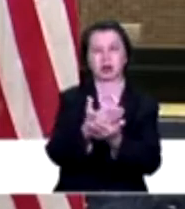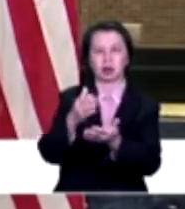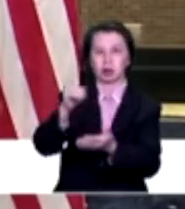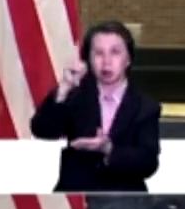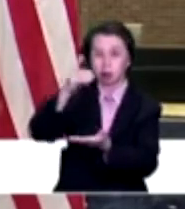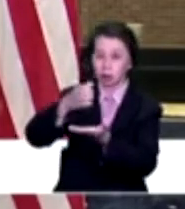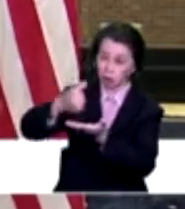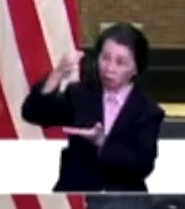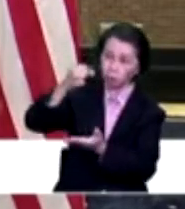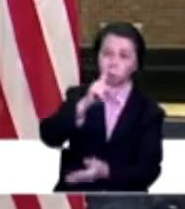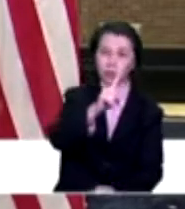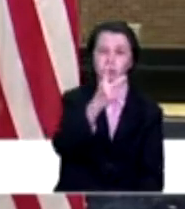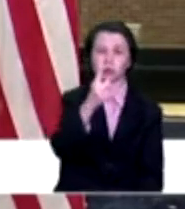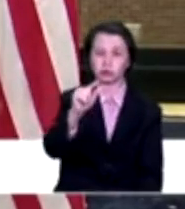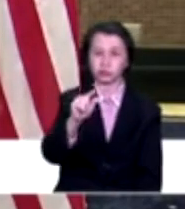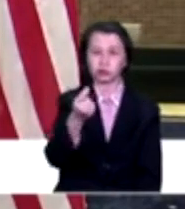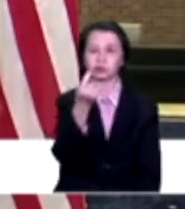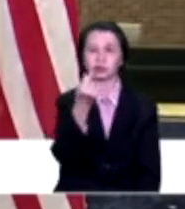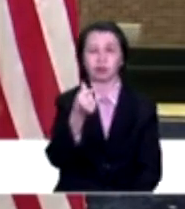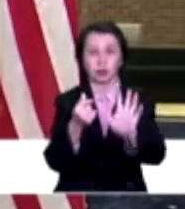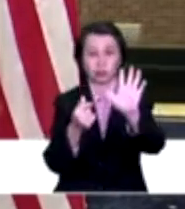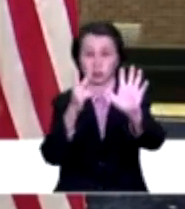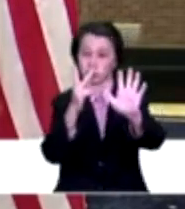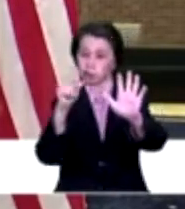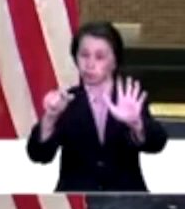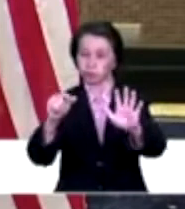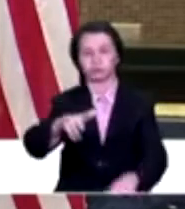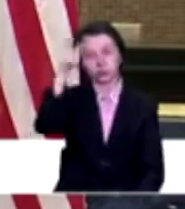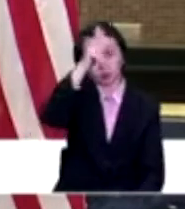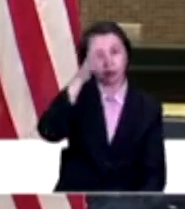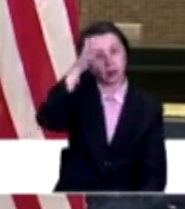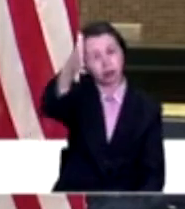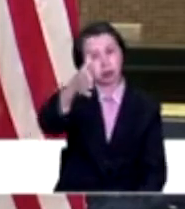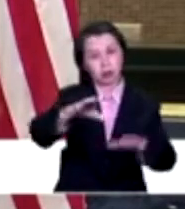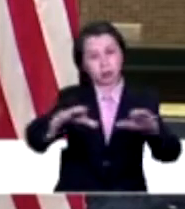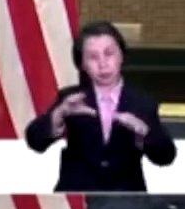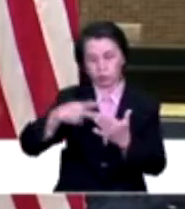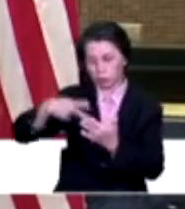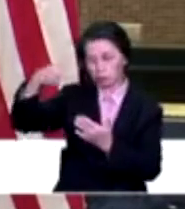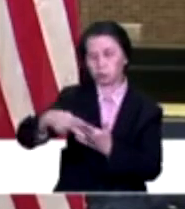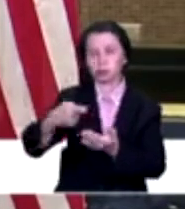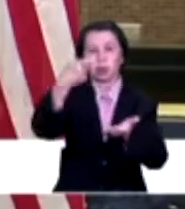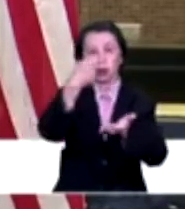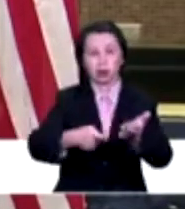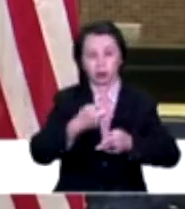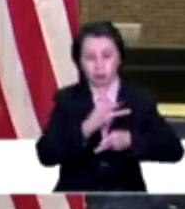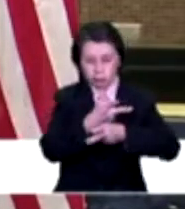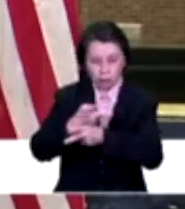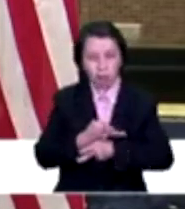1 kilogram sehingga 5 kilogram, kerajaan akan melaksanakan program harga